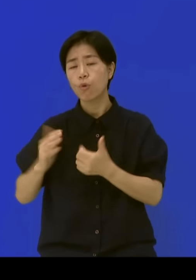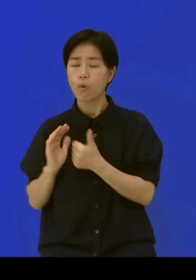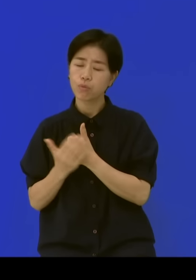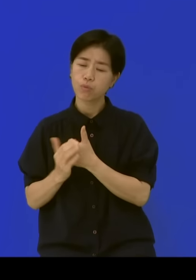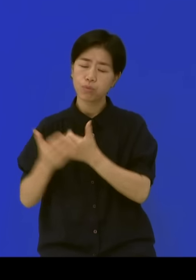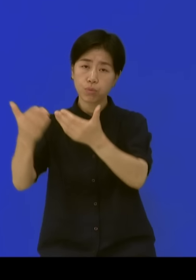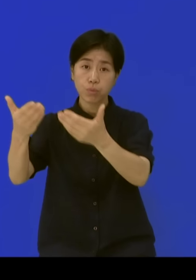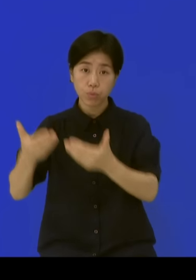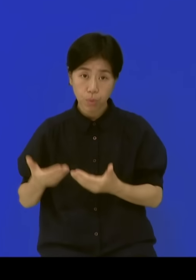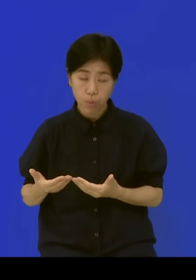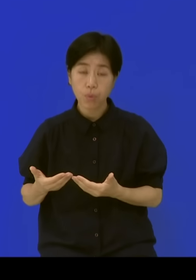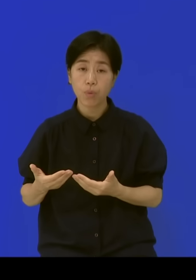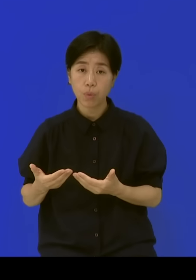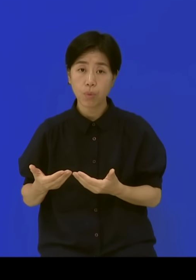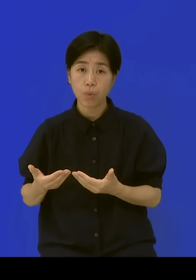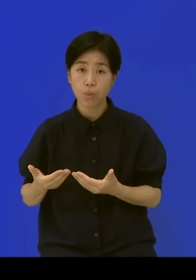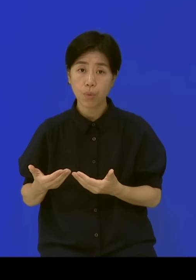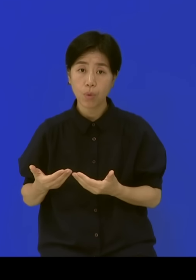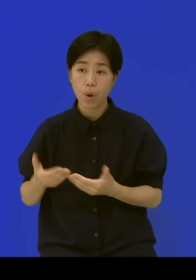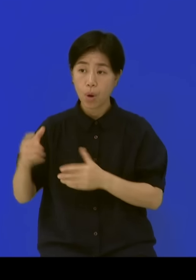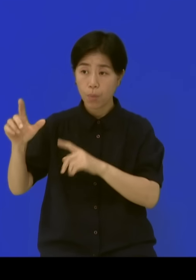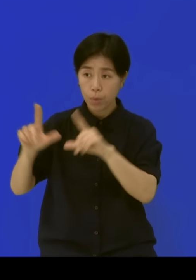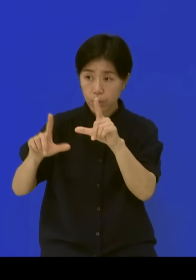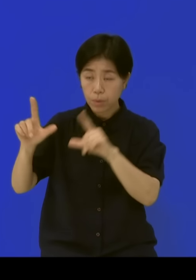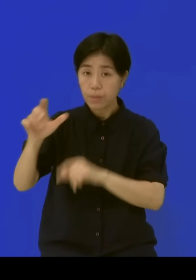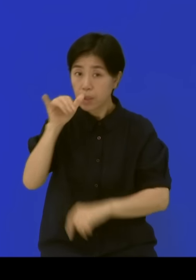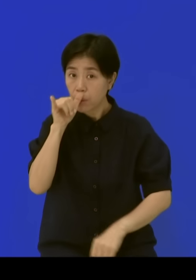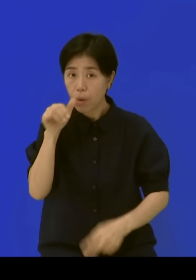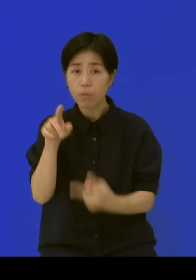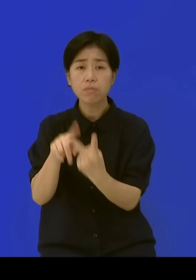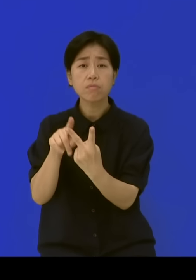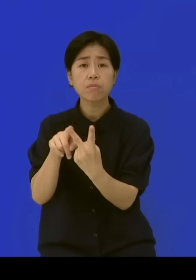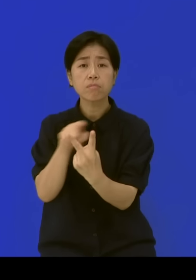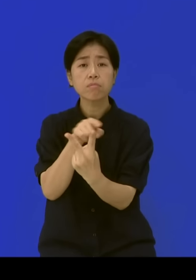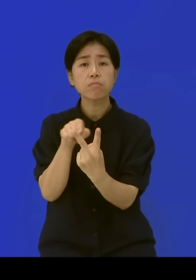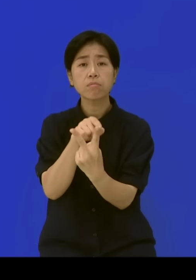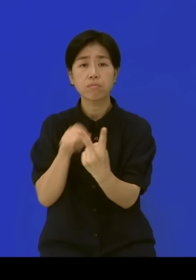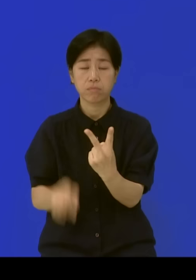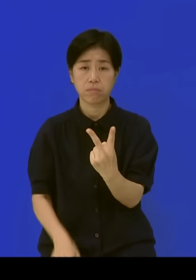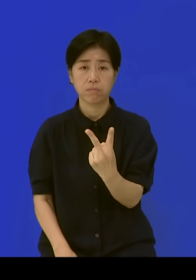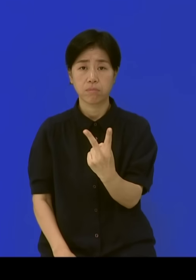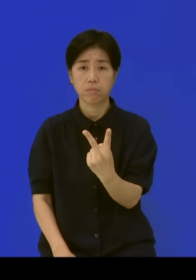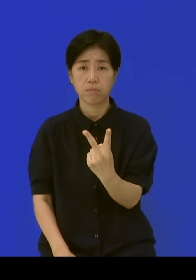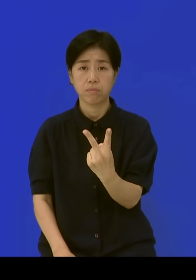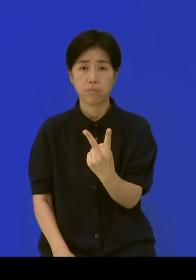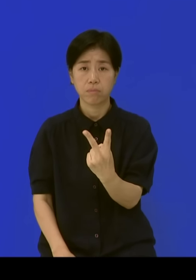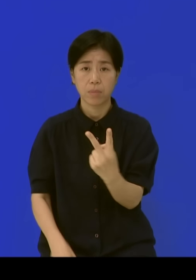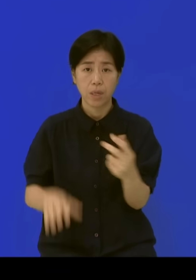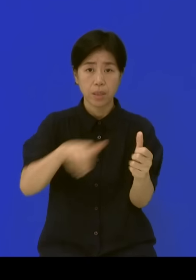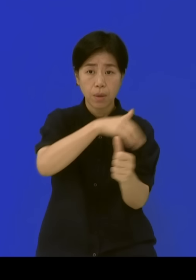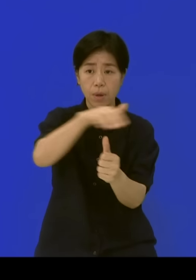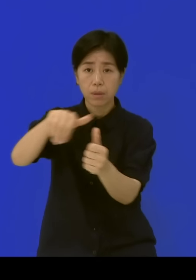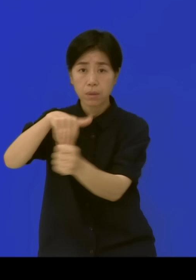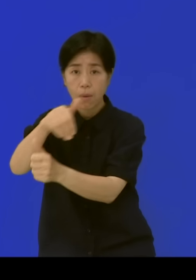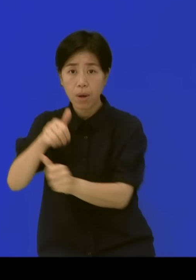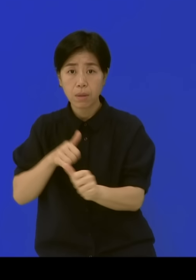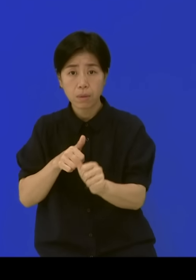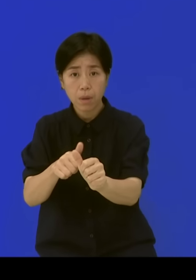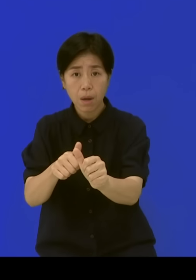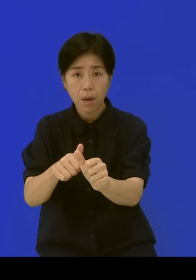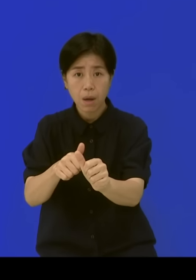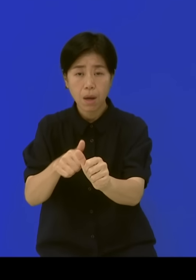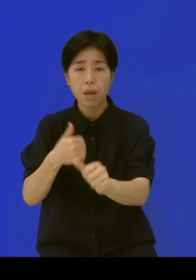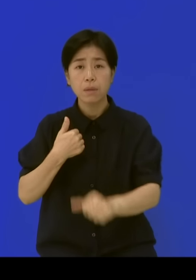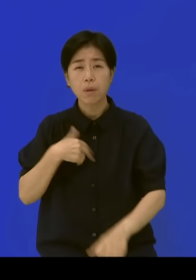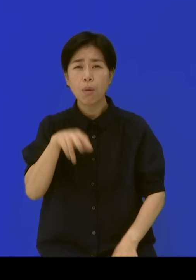얘기하는 것들에 나를 돌보고자 하는 사회 안전망이 충분히 있다라고 여겨지는 사회인지에 따라서 내가 이 사회를 바라보는 시선이